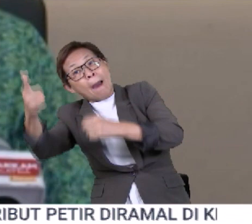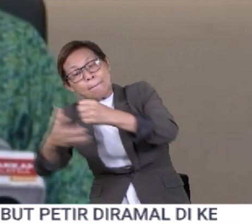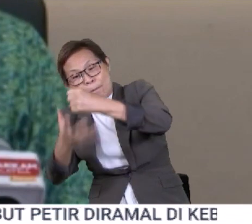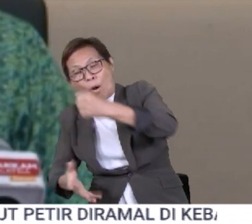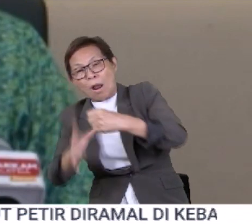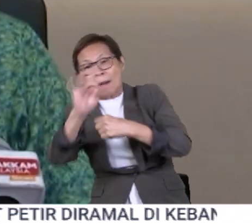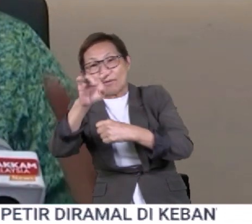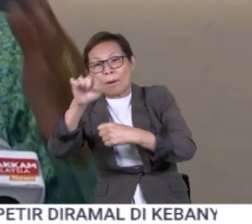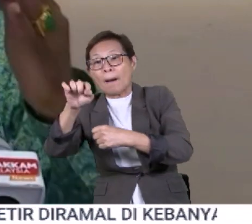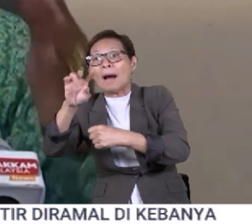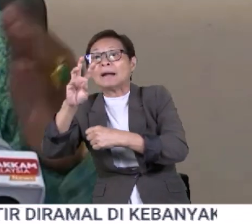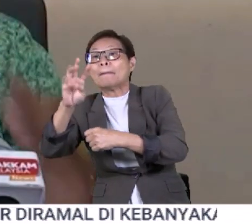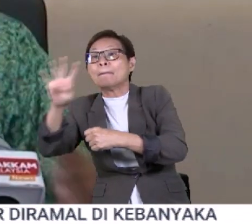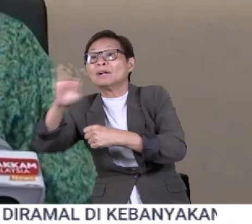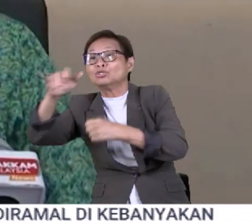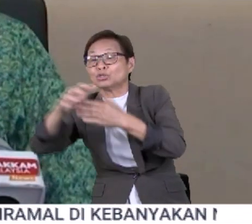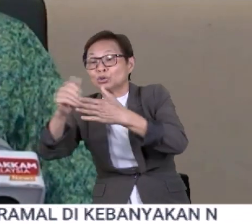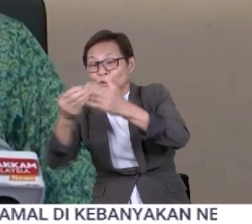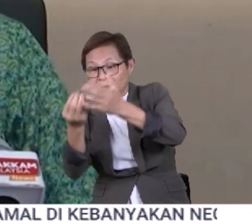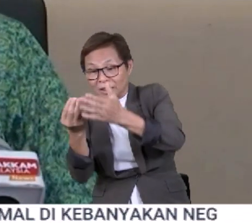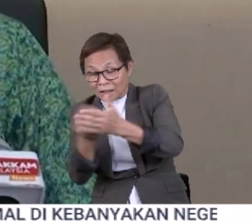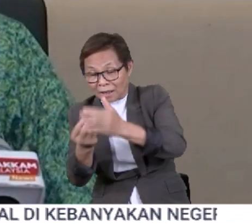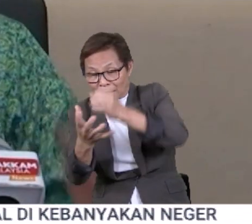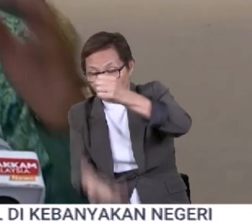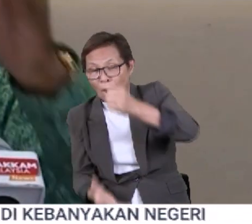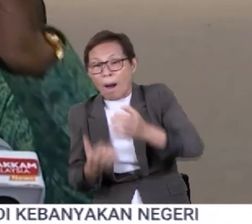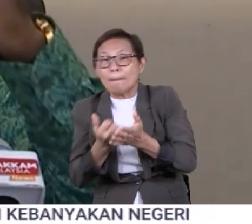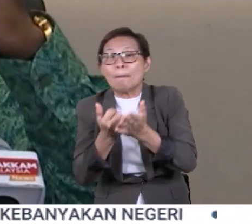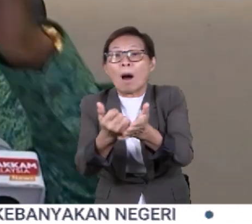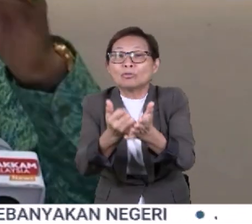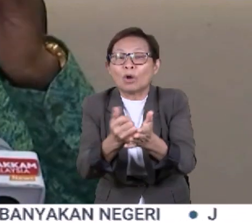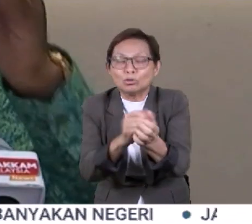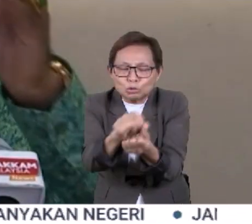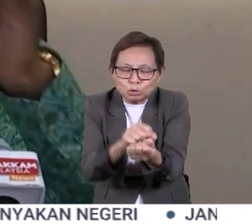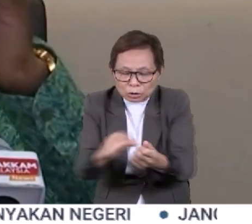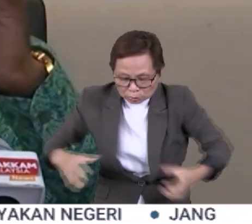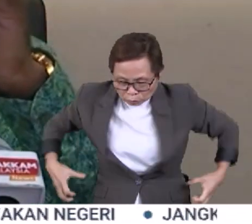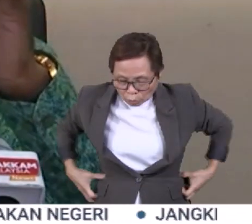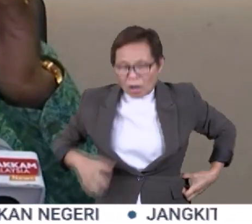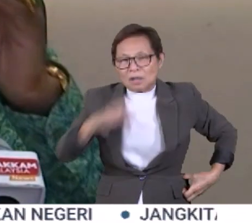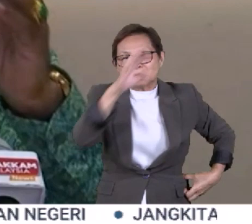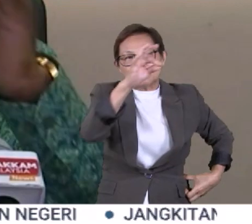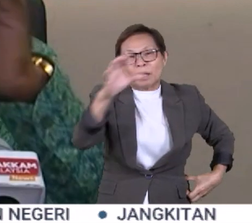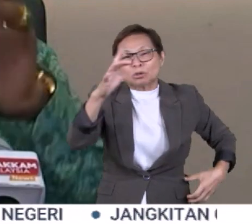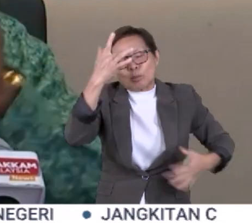populehan 64 juta Ringgit bagi program bantuan dialisis untuk 900